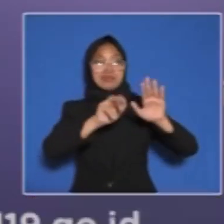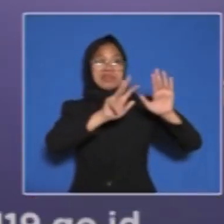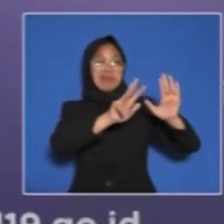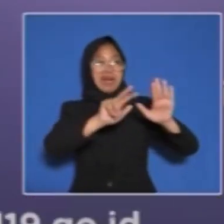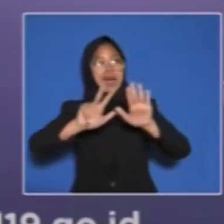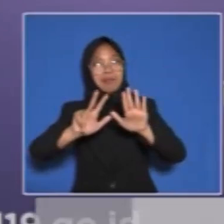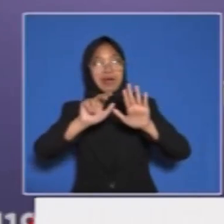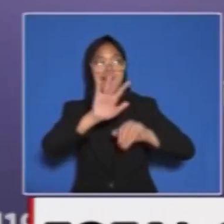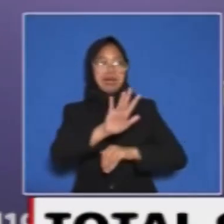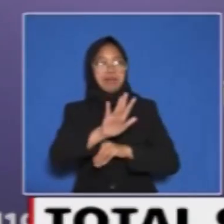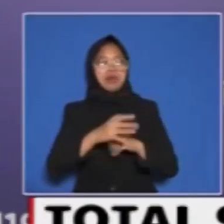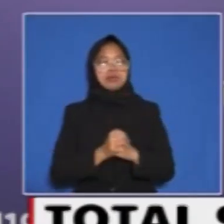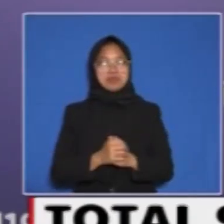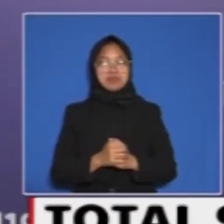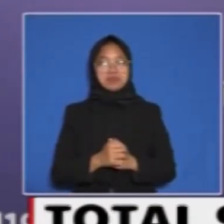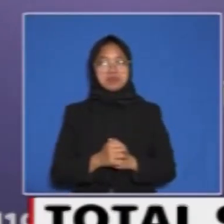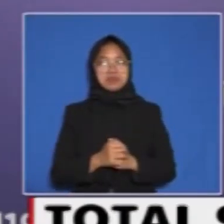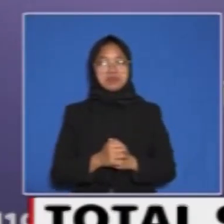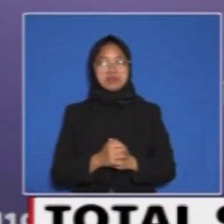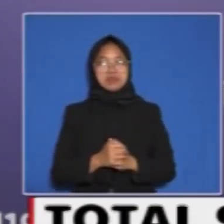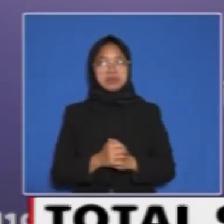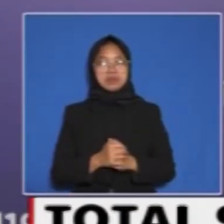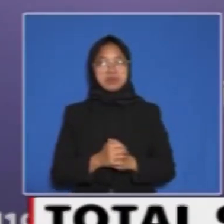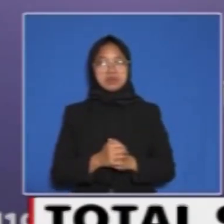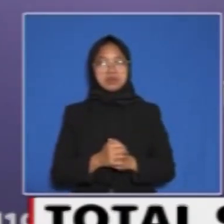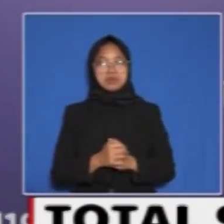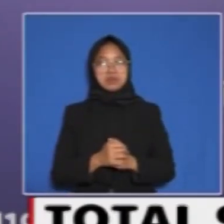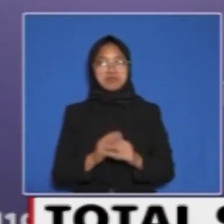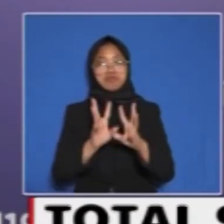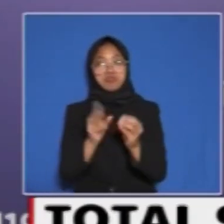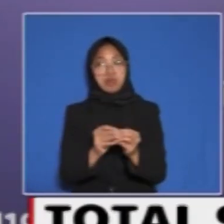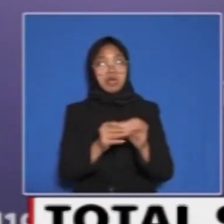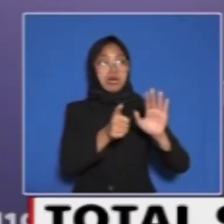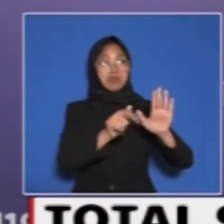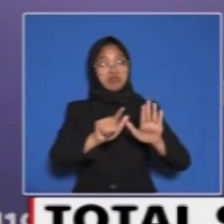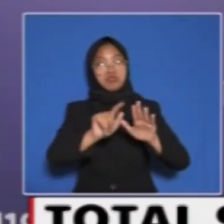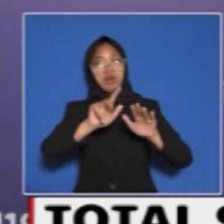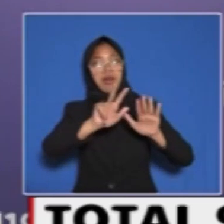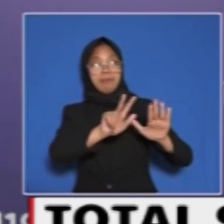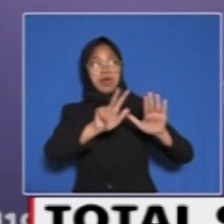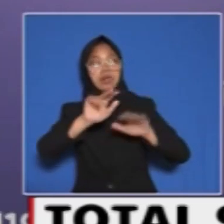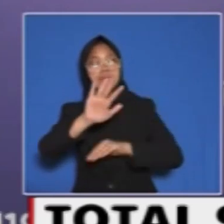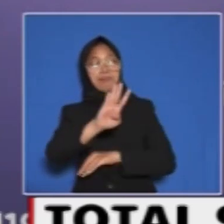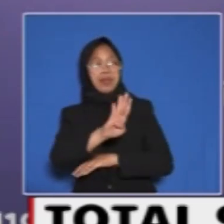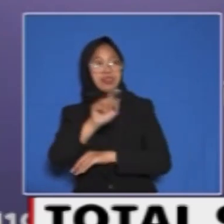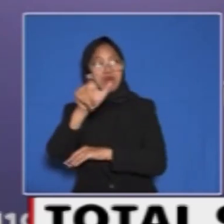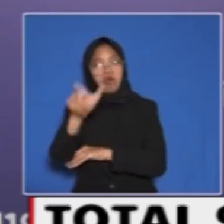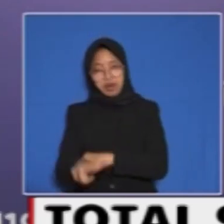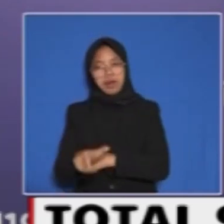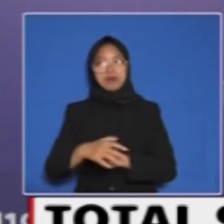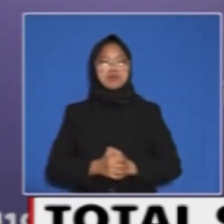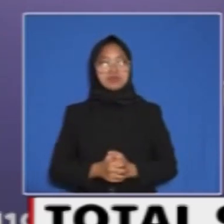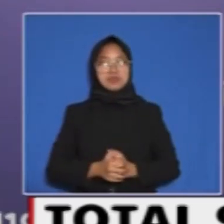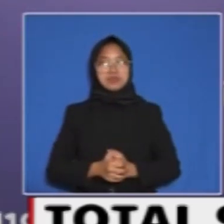86938 puluh lima spesimen dari sekitar 60 7784 orang